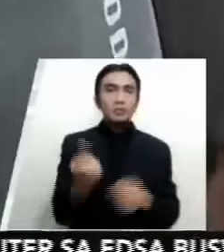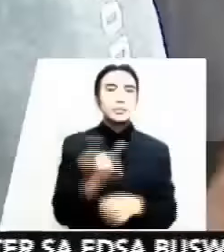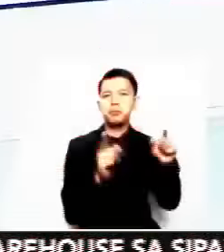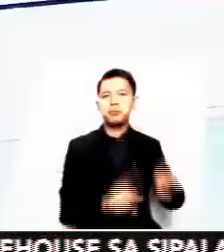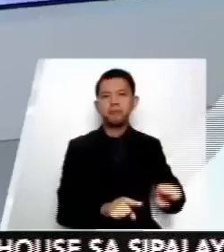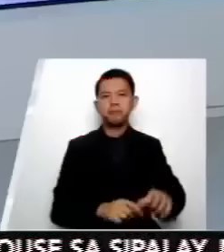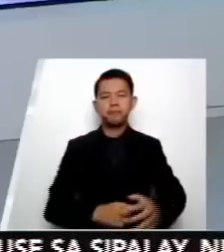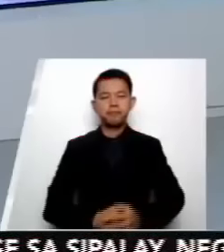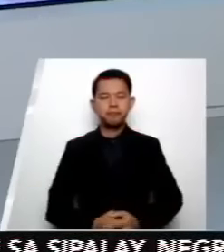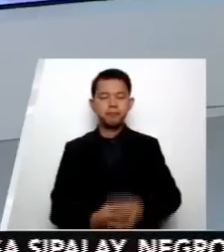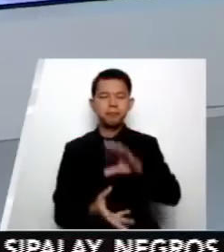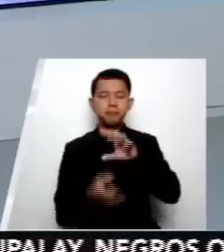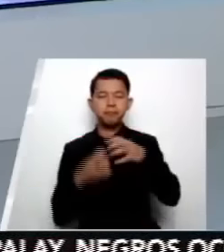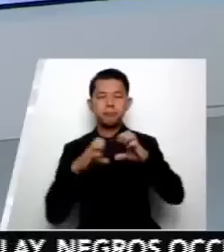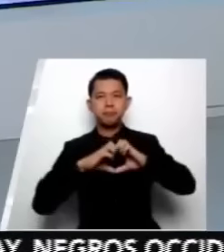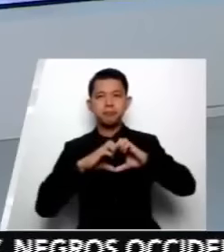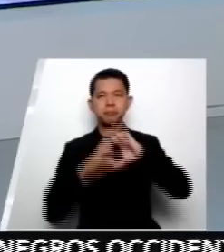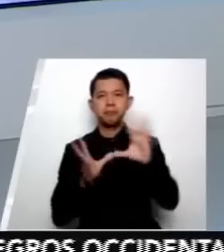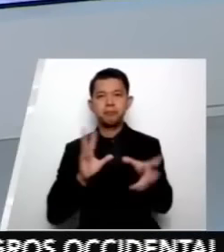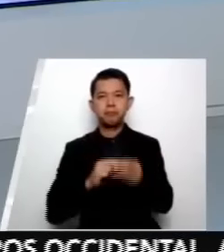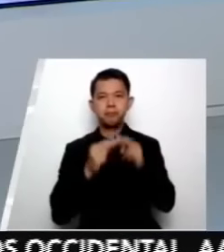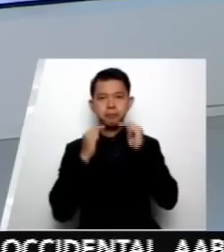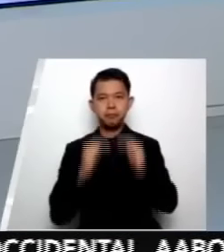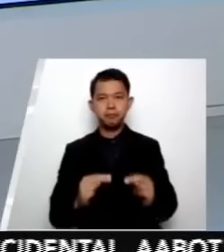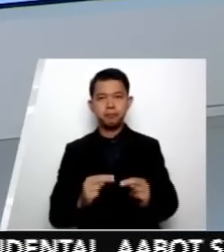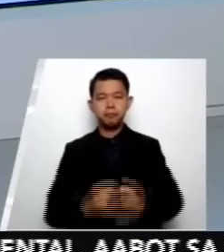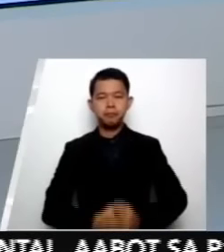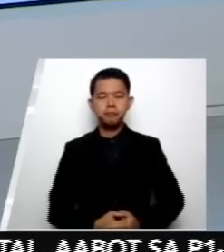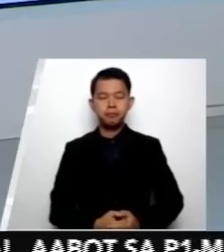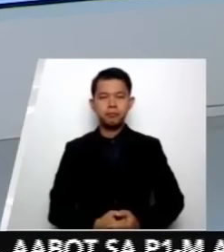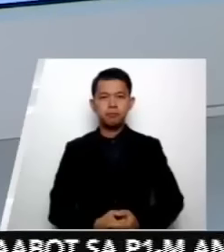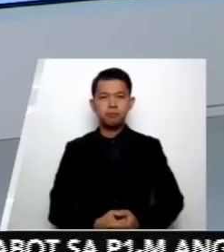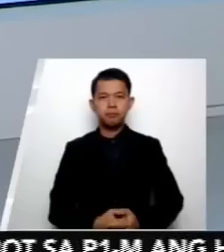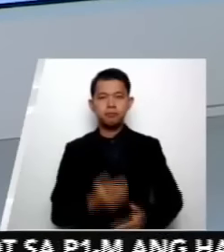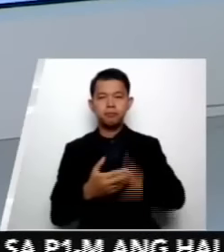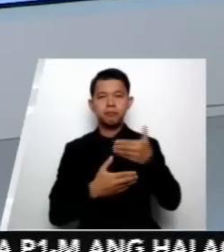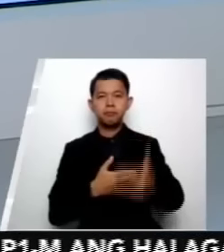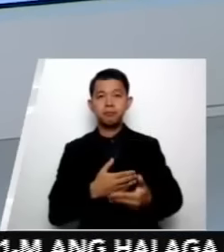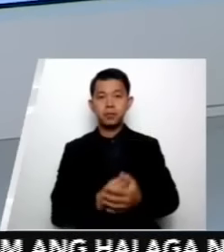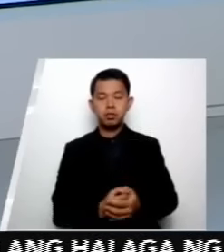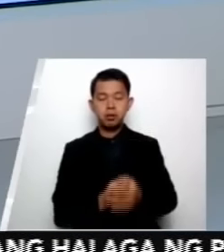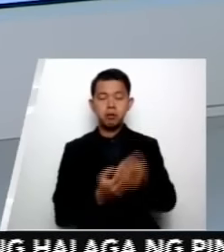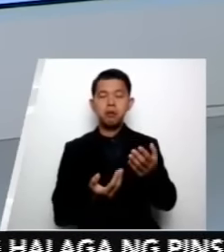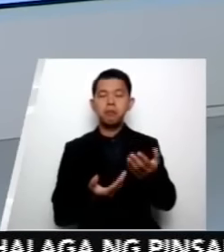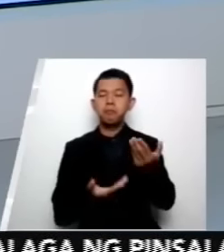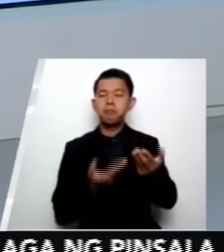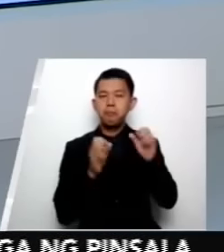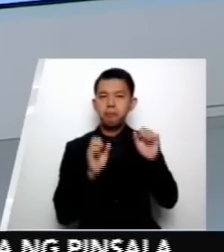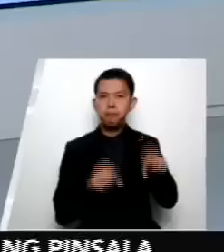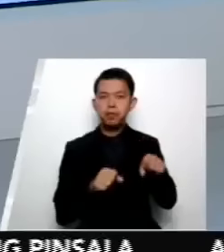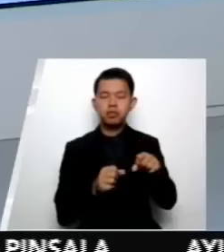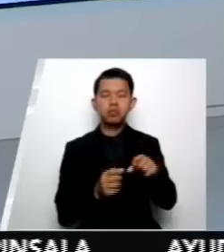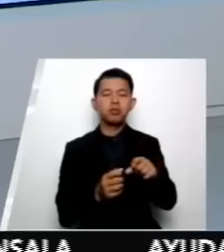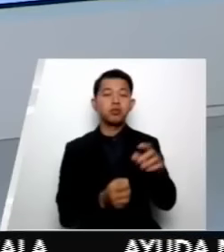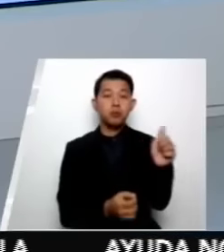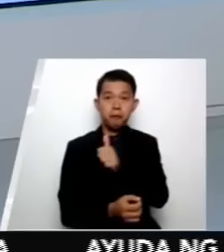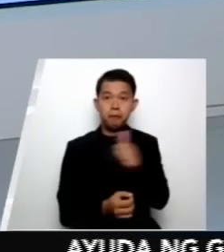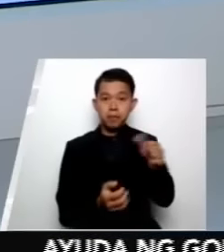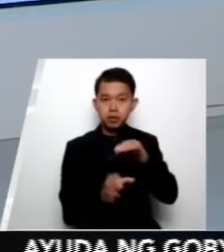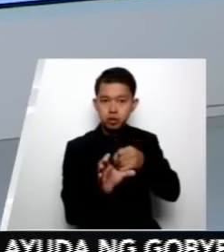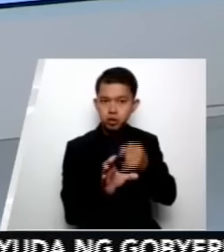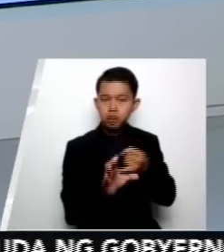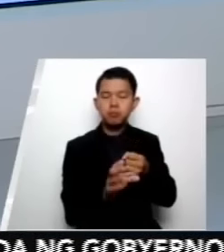process. Posibleng pumalo ng 30 hanggang 40 pesos ang minimum fare sa jeep para mabayaran daw ng mga tsuper